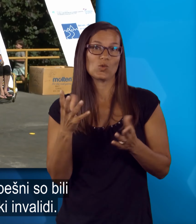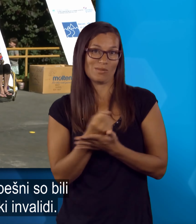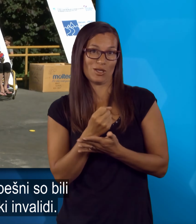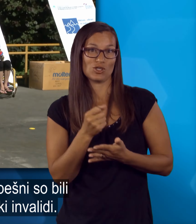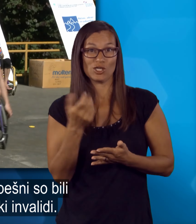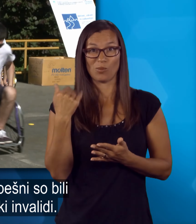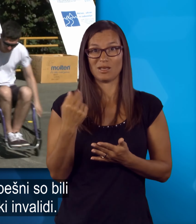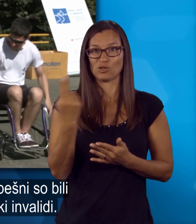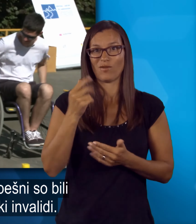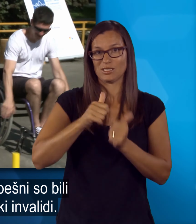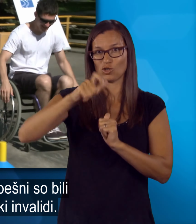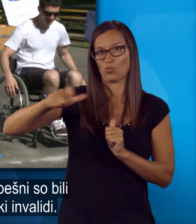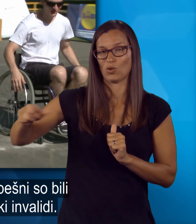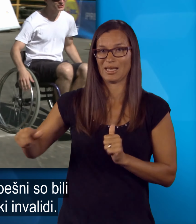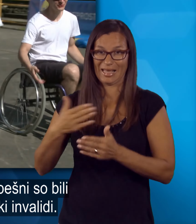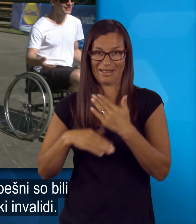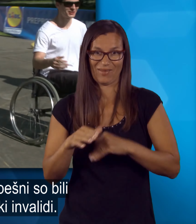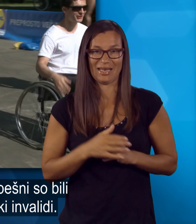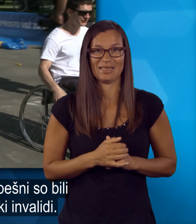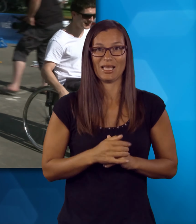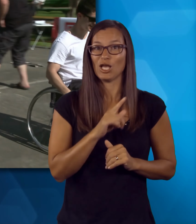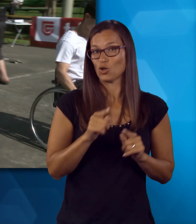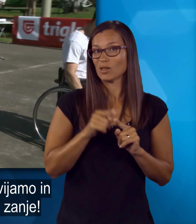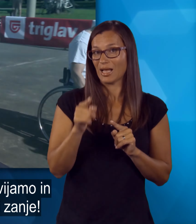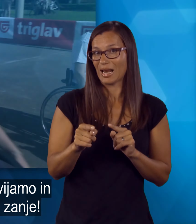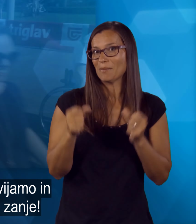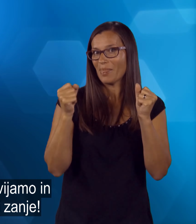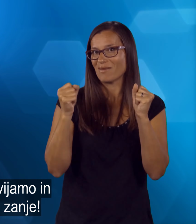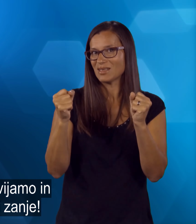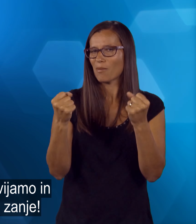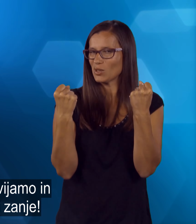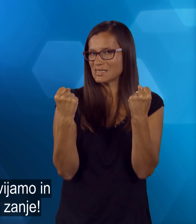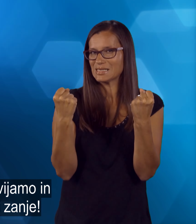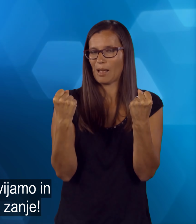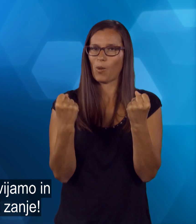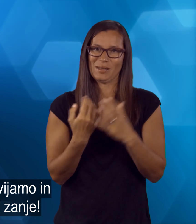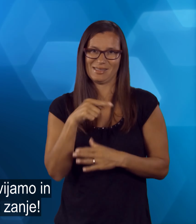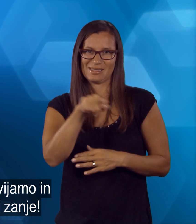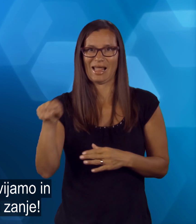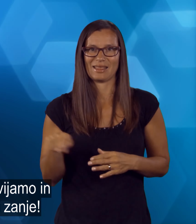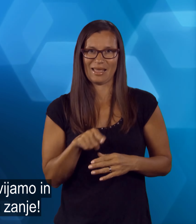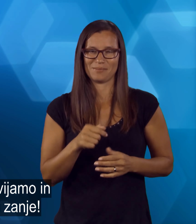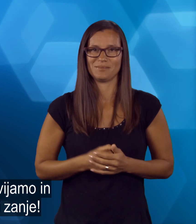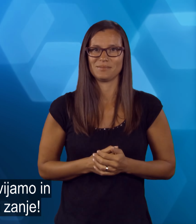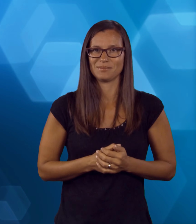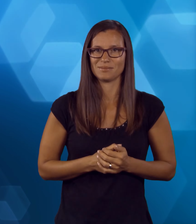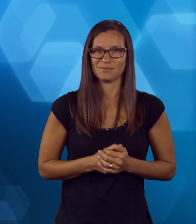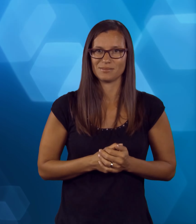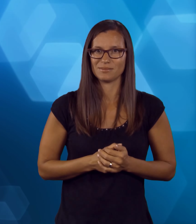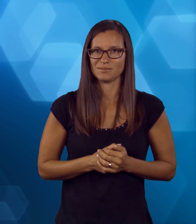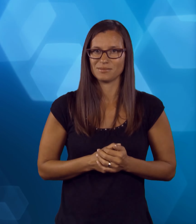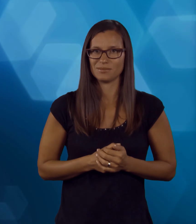uspešni so bili slovenski športniki invalidi. Do takrat pa navijajmo zanje in stiskajmo v pesti.